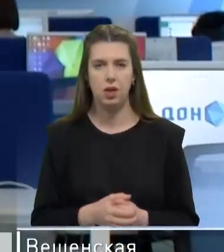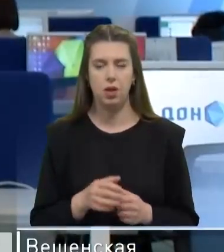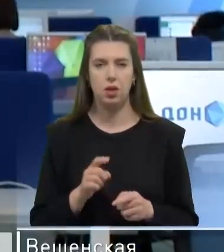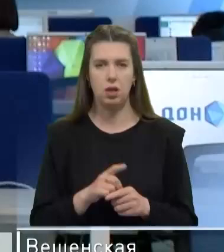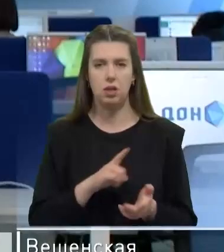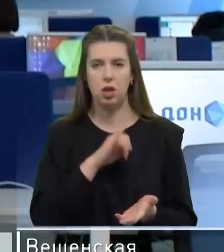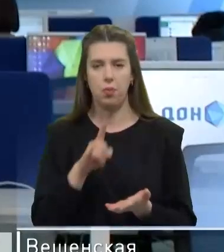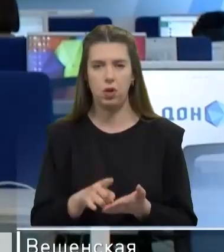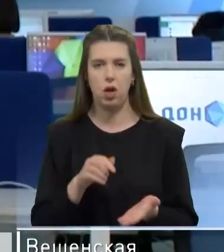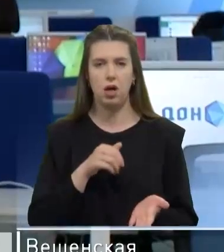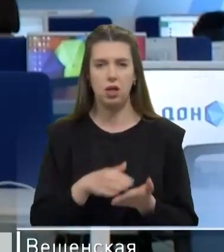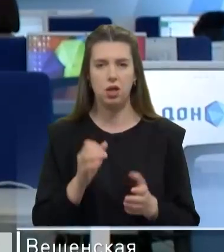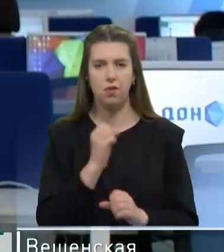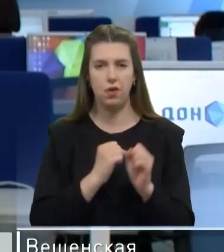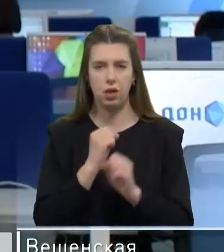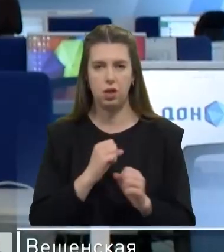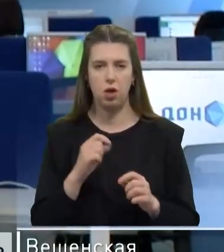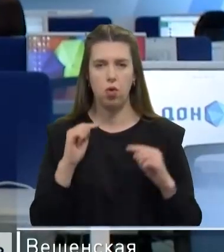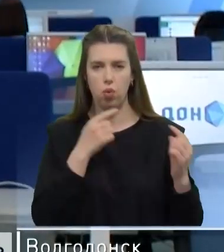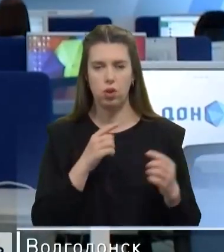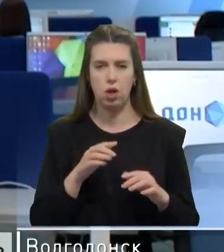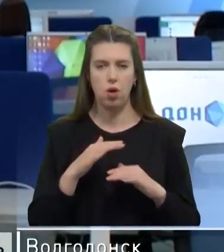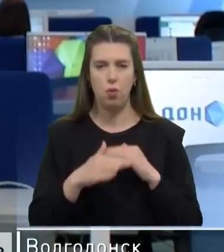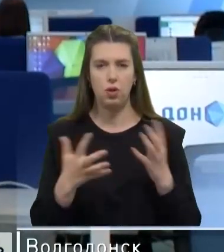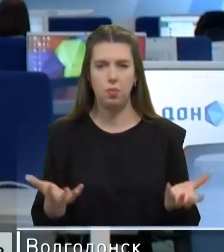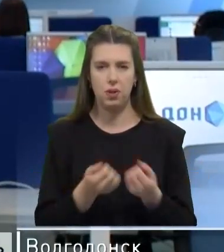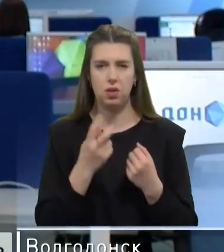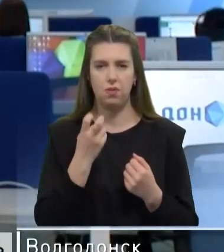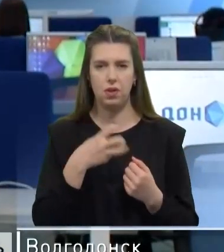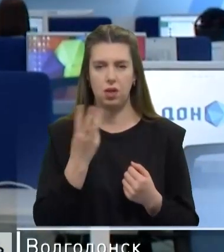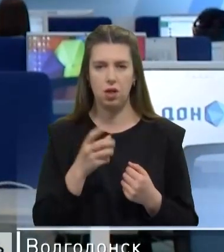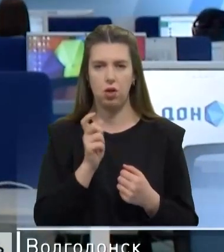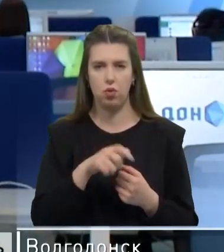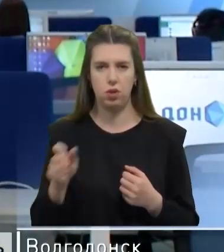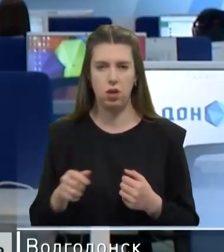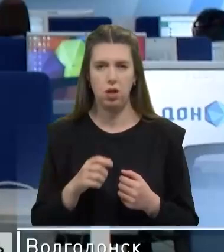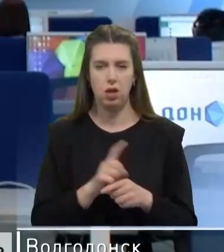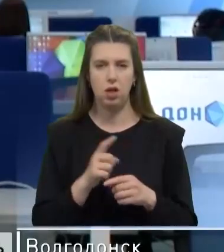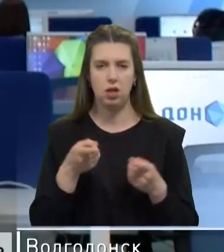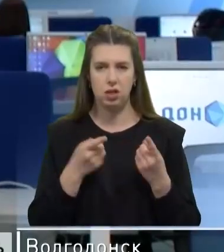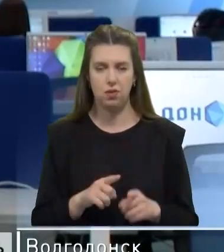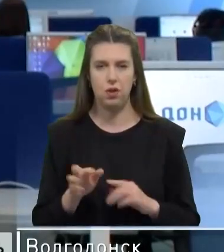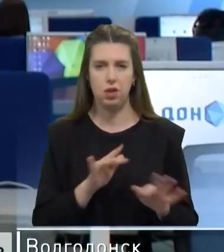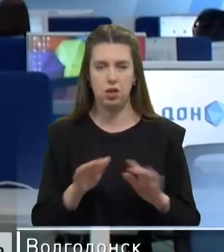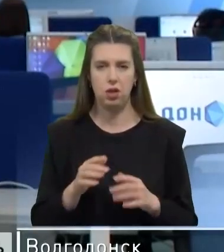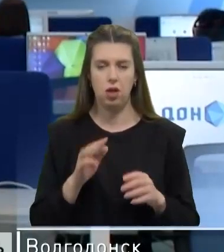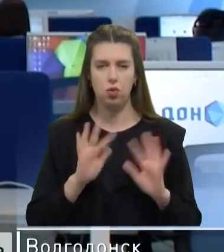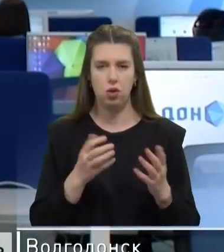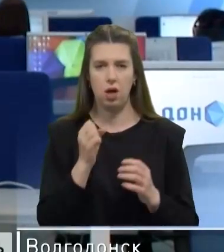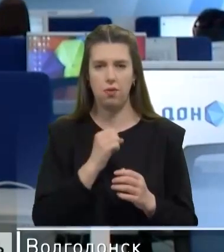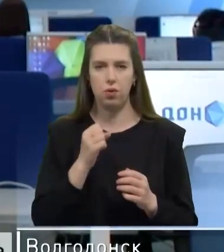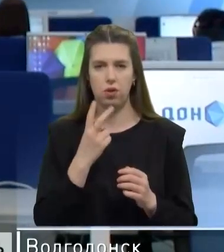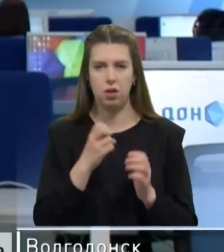Посадить самолет с отказавшими двигателями на кукурузное поле и спасти 233 человека. Событие реальное, и произошло оно в